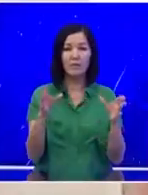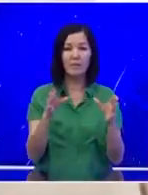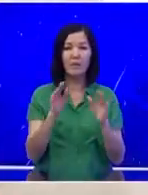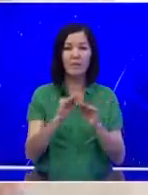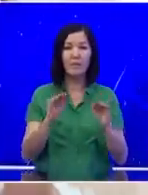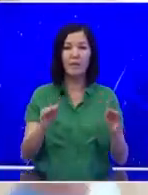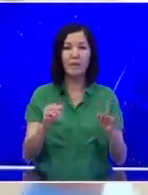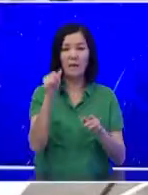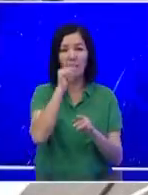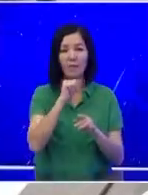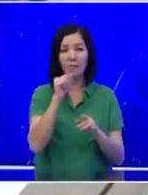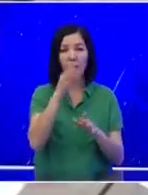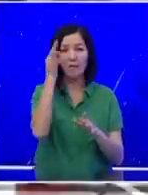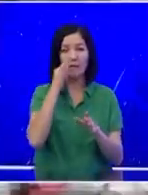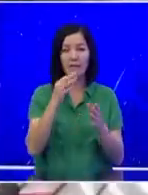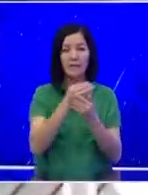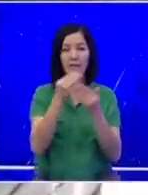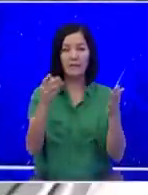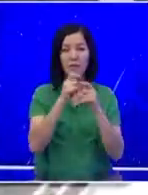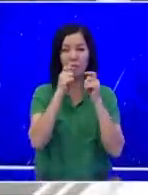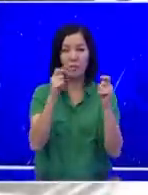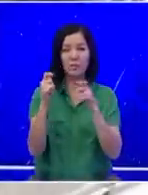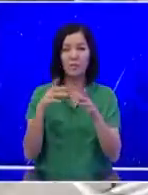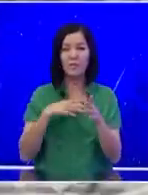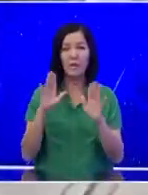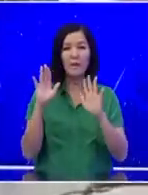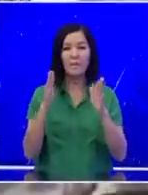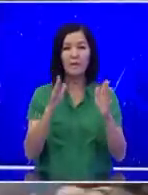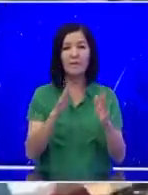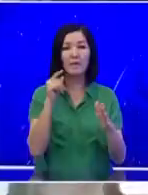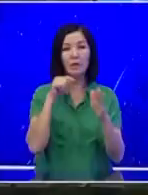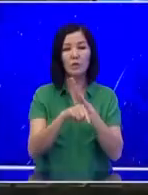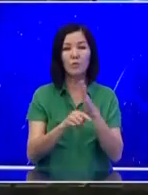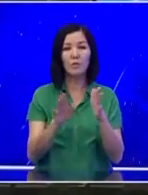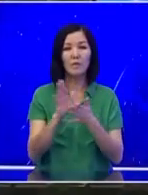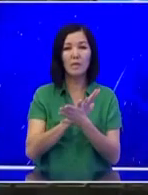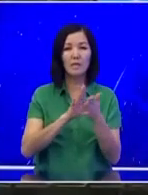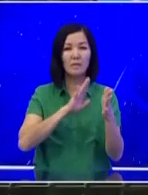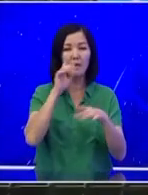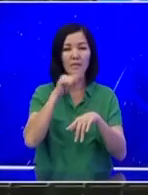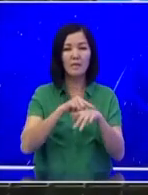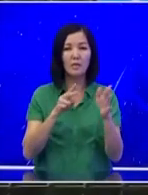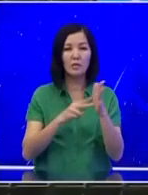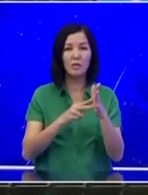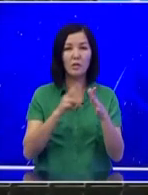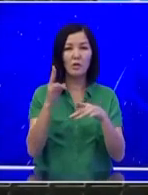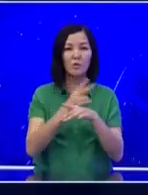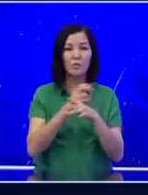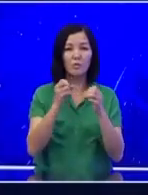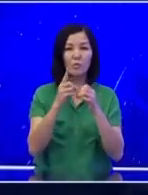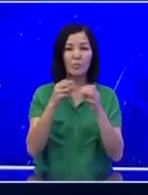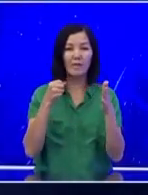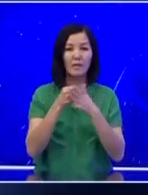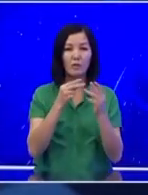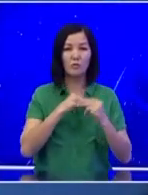балаларға балмұздақ пен тәттілер үлестірді. Айта кету керек, паркке кіру тегін, таңғы сағат 7-ден түнгі сағат 11-ге дейін жұмыс істейді.